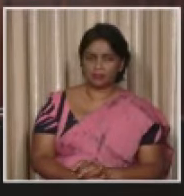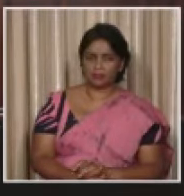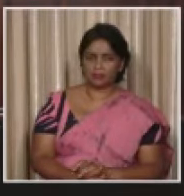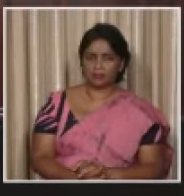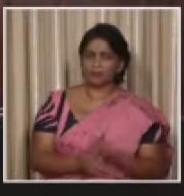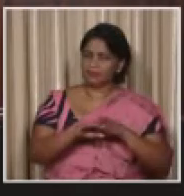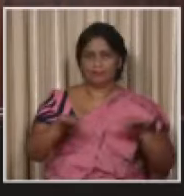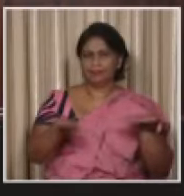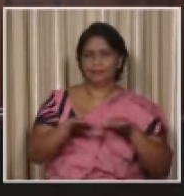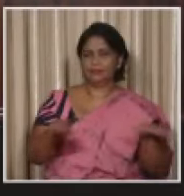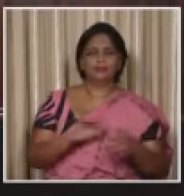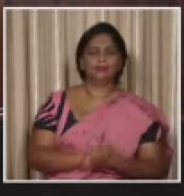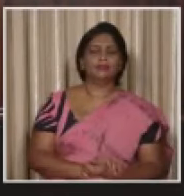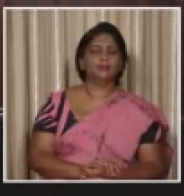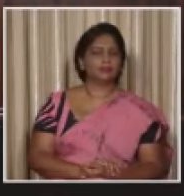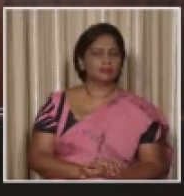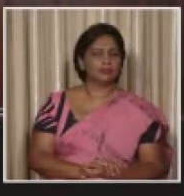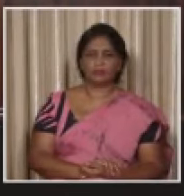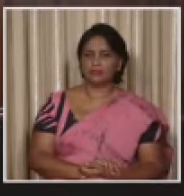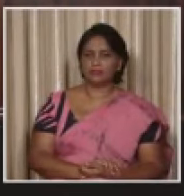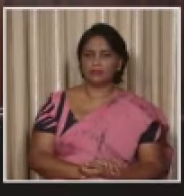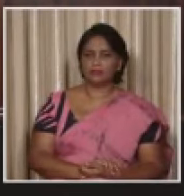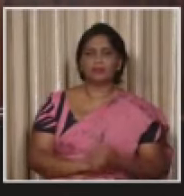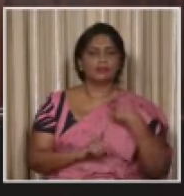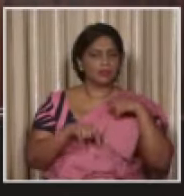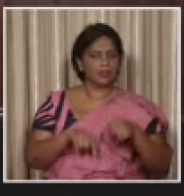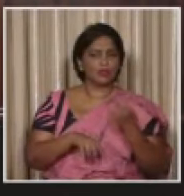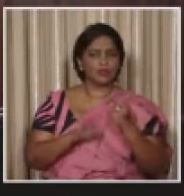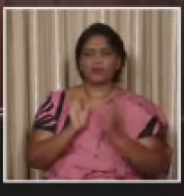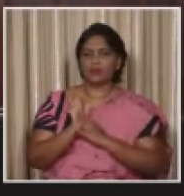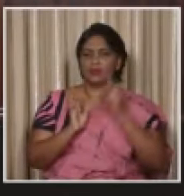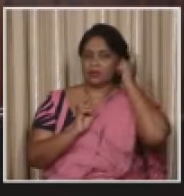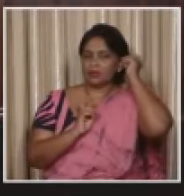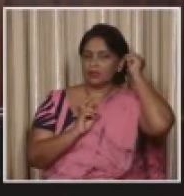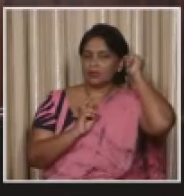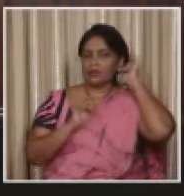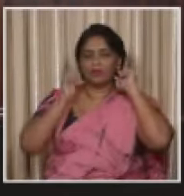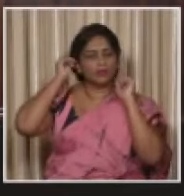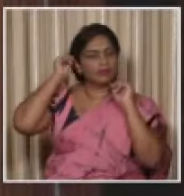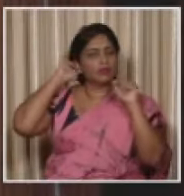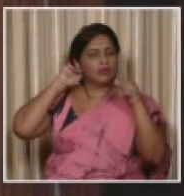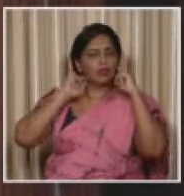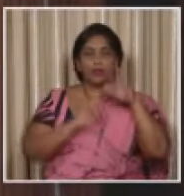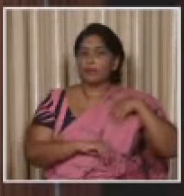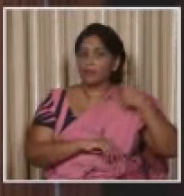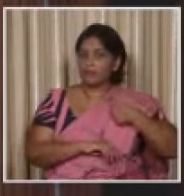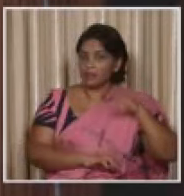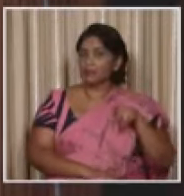ඉවර කරන්න ගරු මන්ත්‍රී. හරි නියෝජ්‍ය කතානායකතුමනි දැන් මේ මේ අපි මේ මුදල් කාර්යක සභාවේ තවදාන්ට යොමු කළා දැන් මූලික